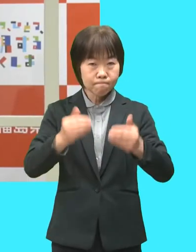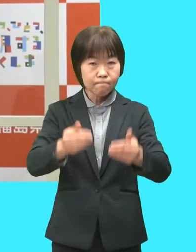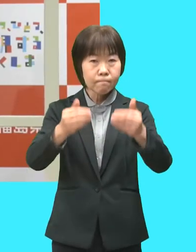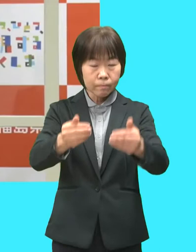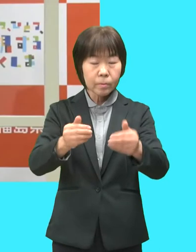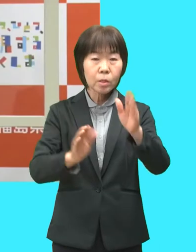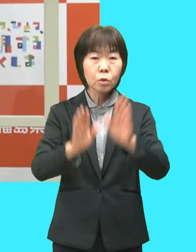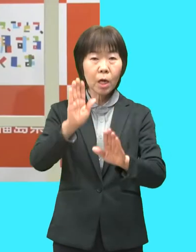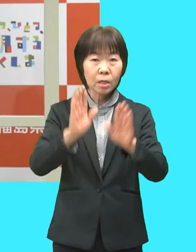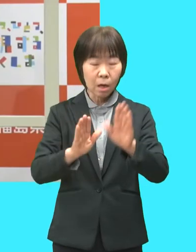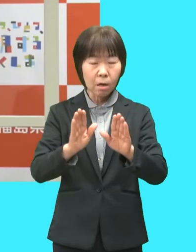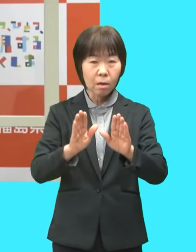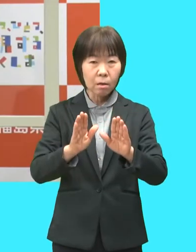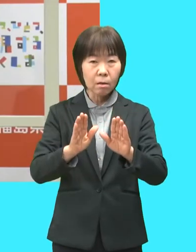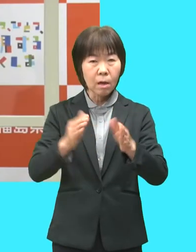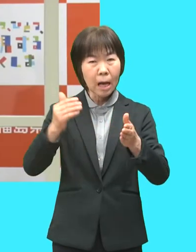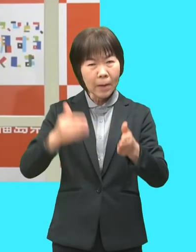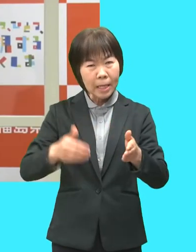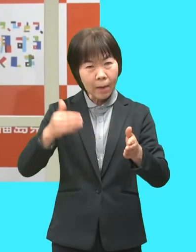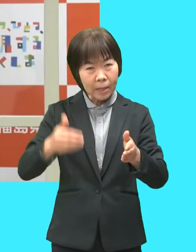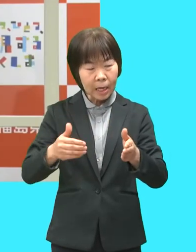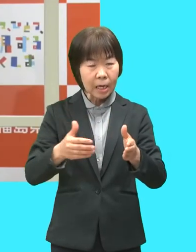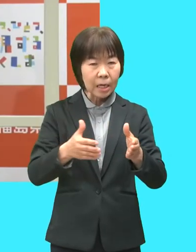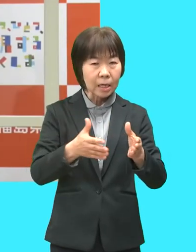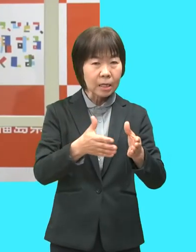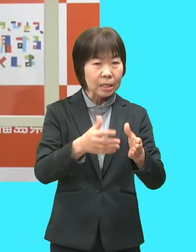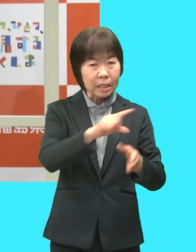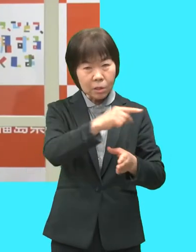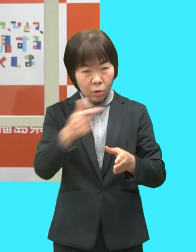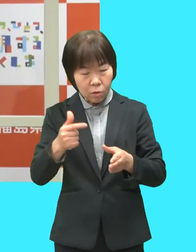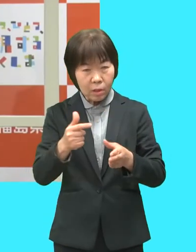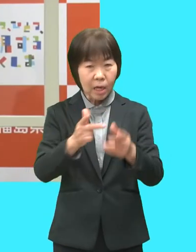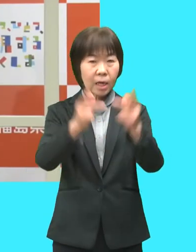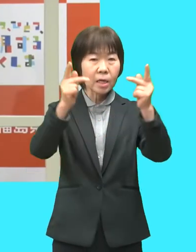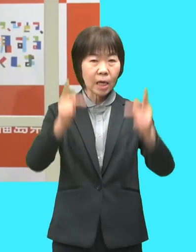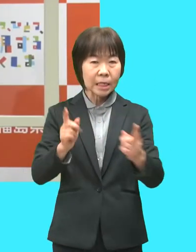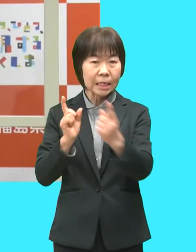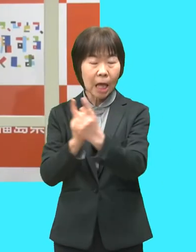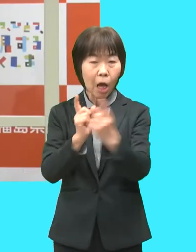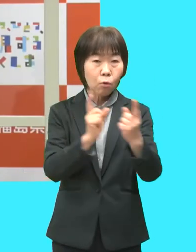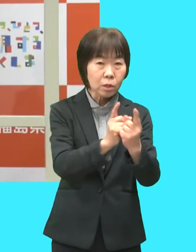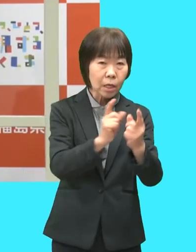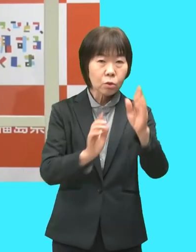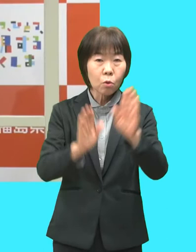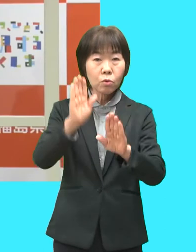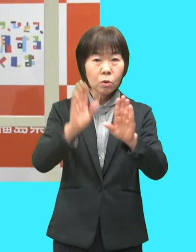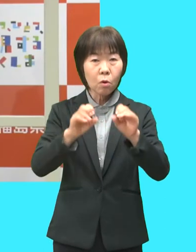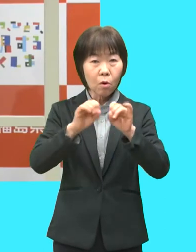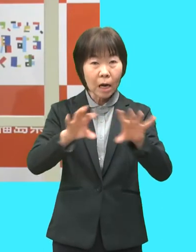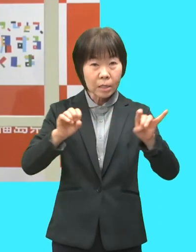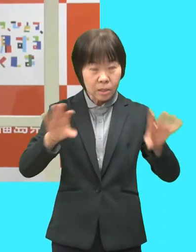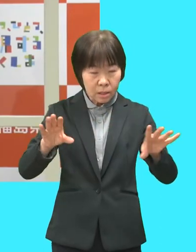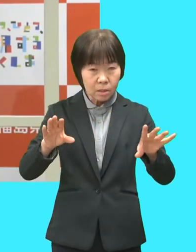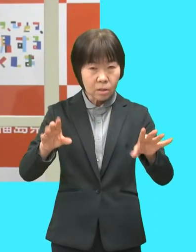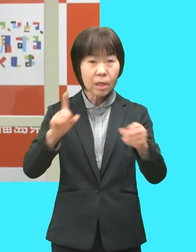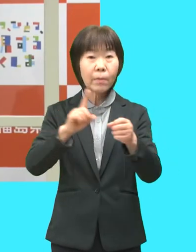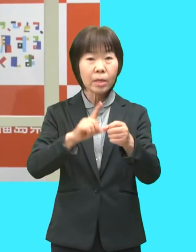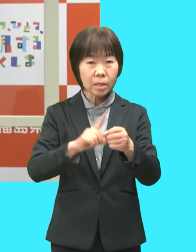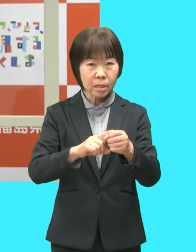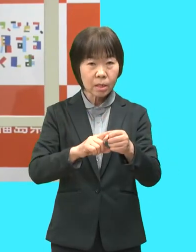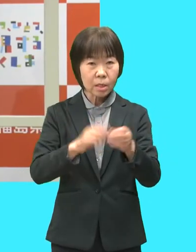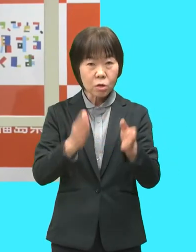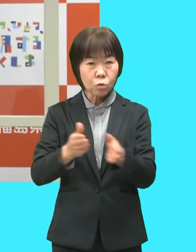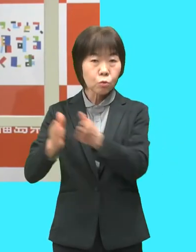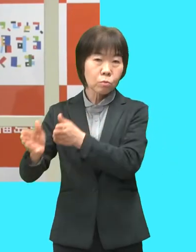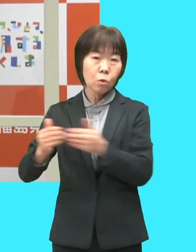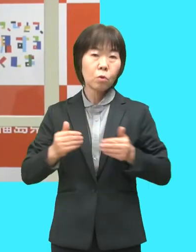姿、依然としてさまざまな課題に向き合っている姿などを発信できるよう、私ども準